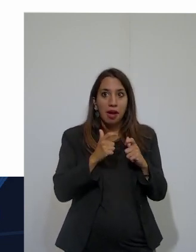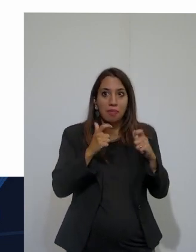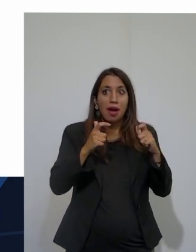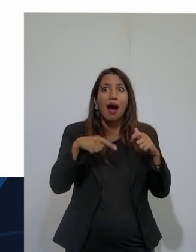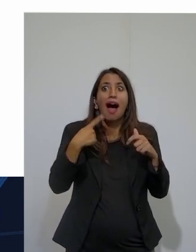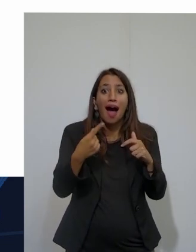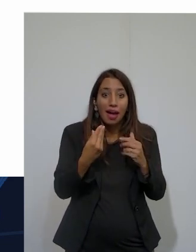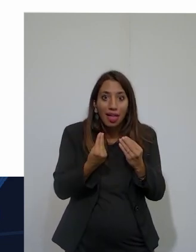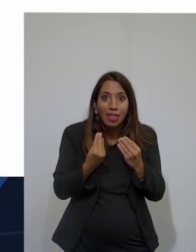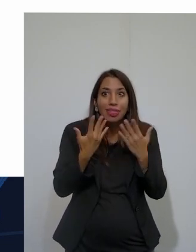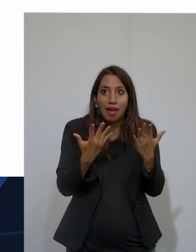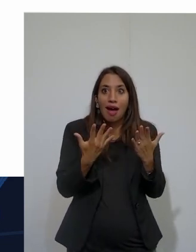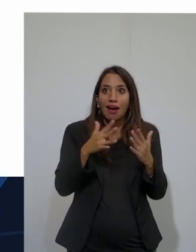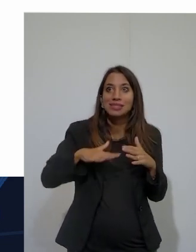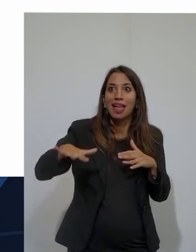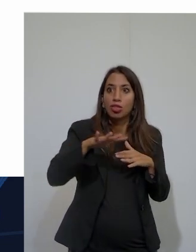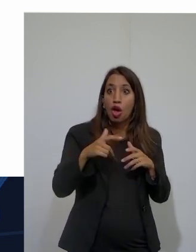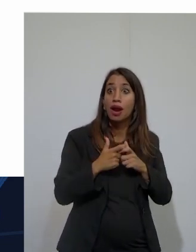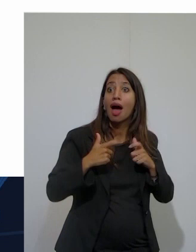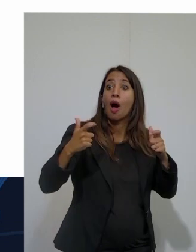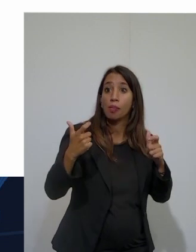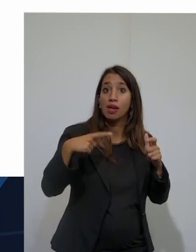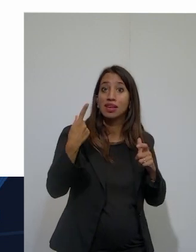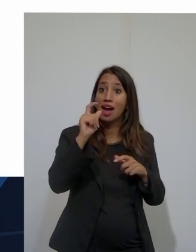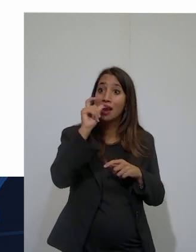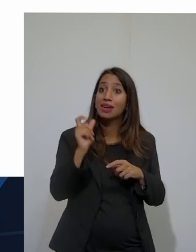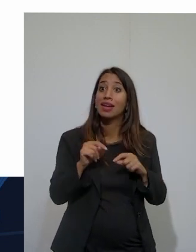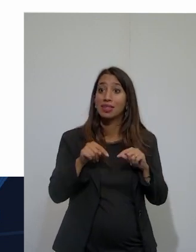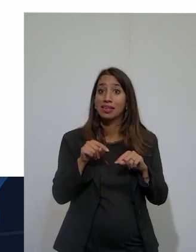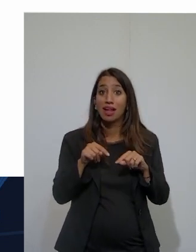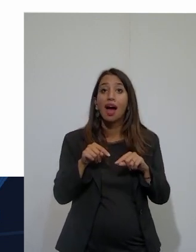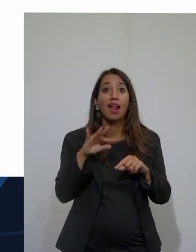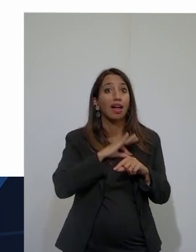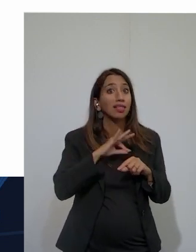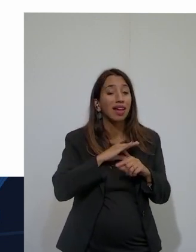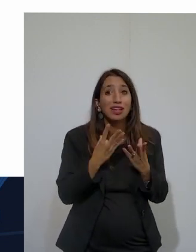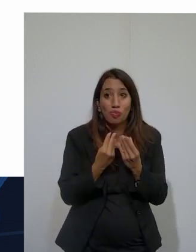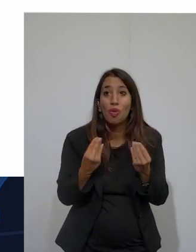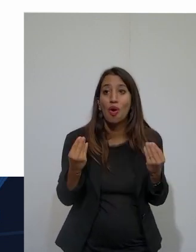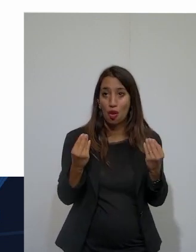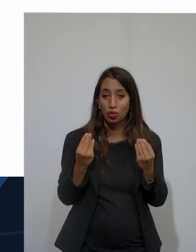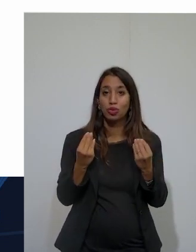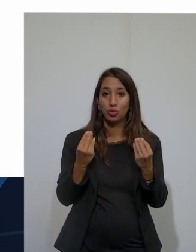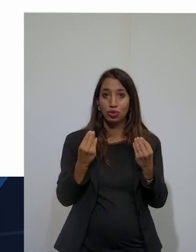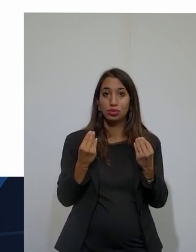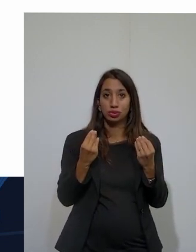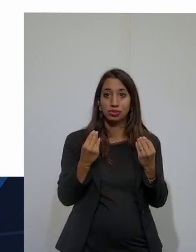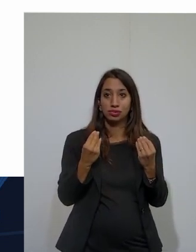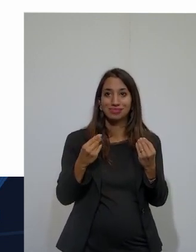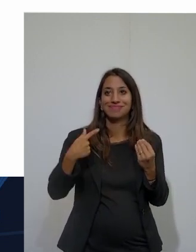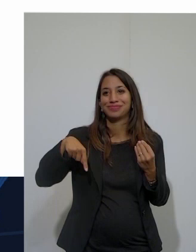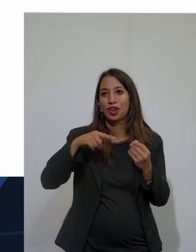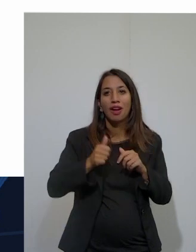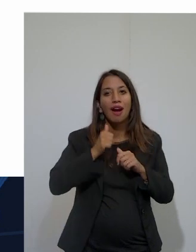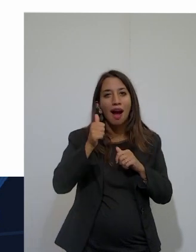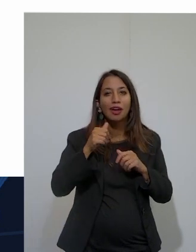crescere il nostro settore. Anche in Italia l'interesse è altissimo. Noi ogni anno assieme a Fiere di